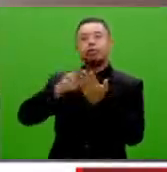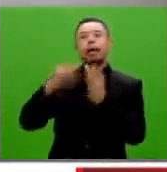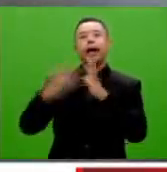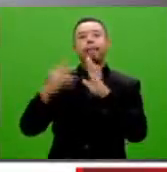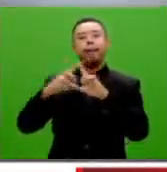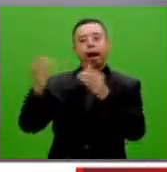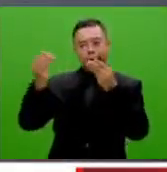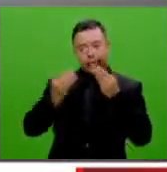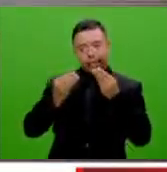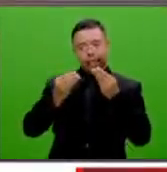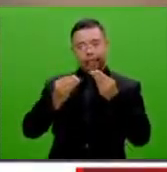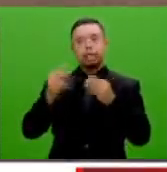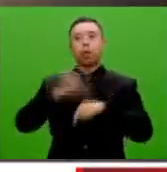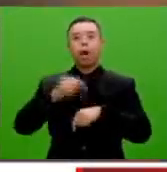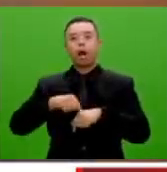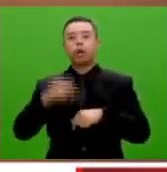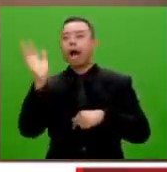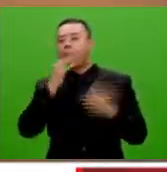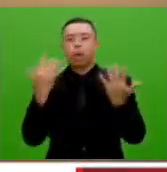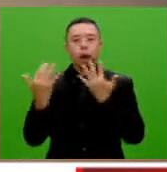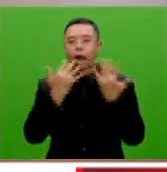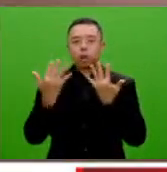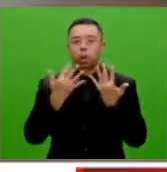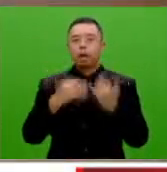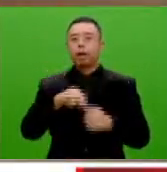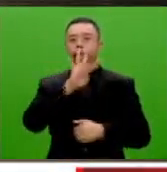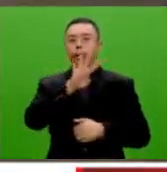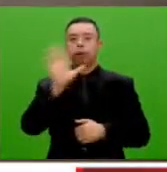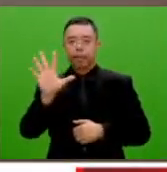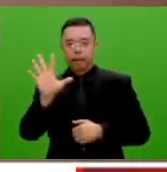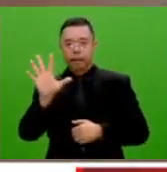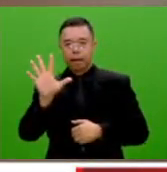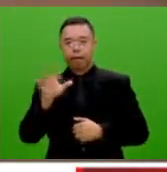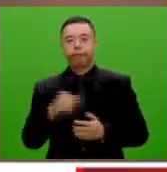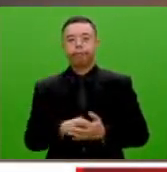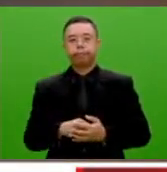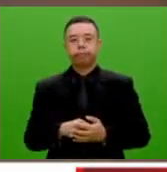ini terjadi saat AHY merayakan hari ulang tahun ke-45.